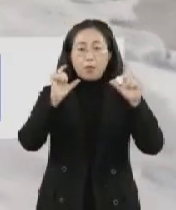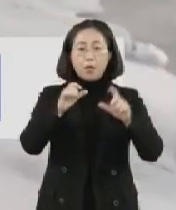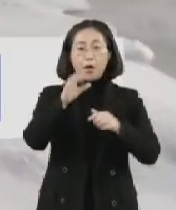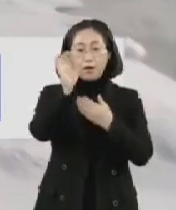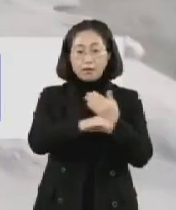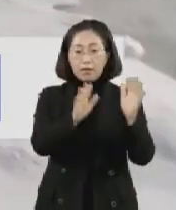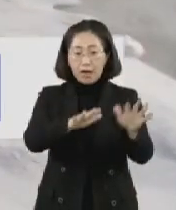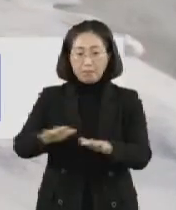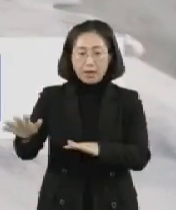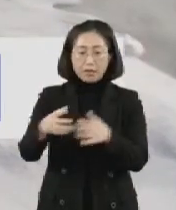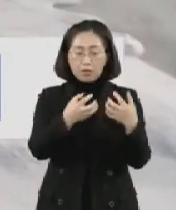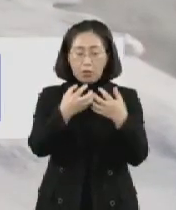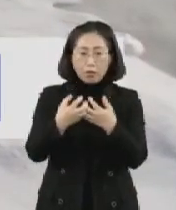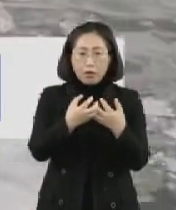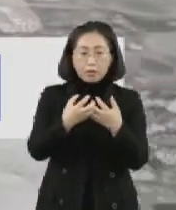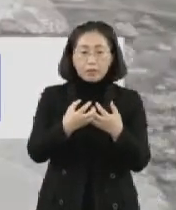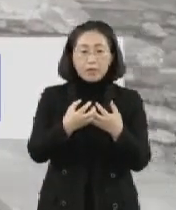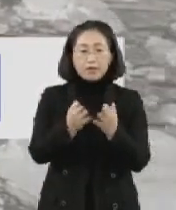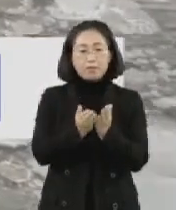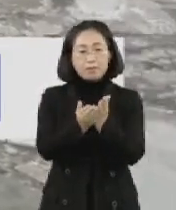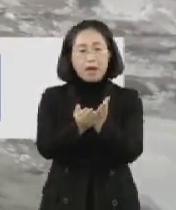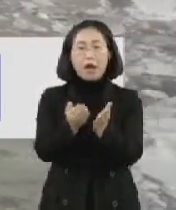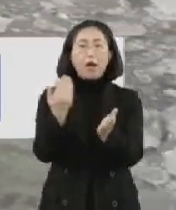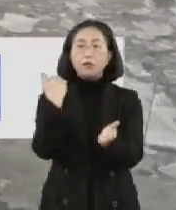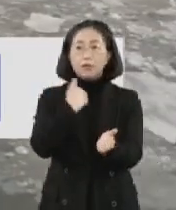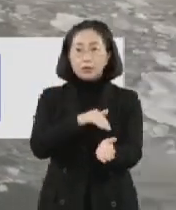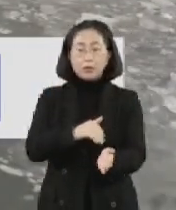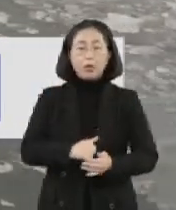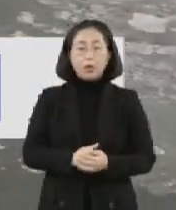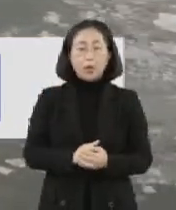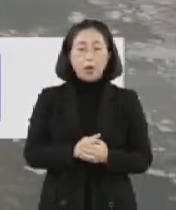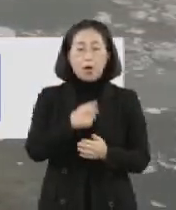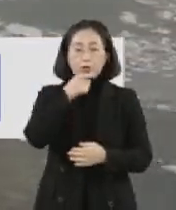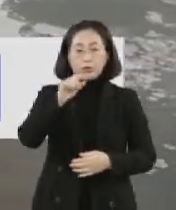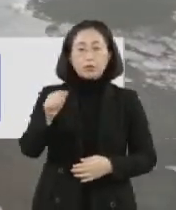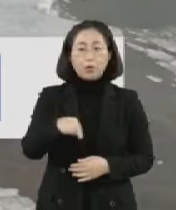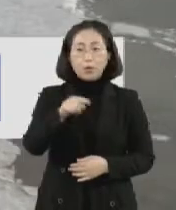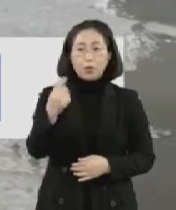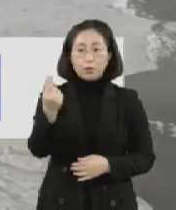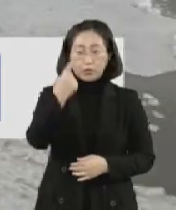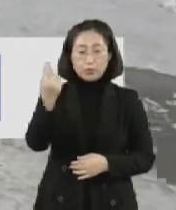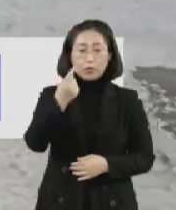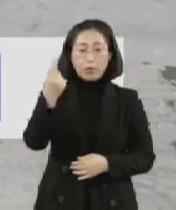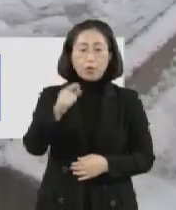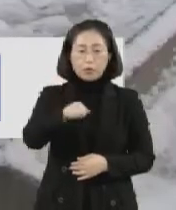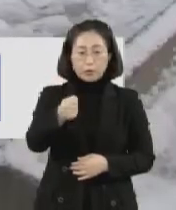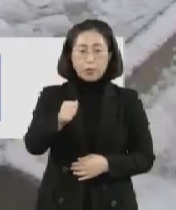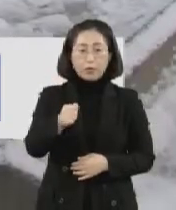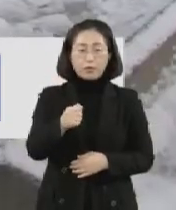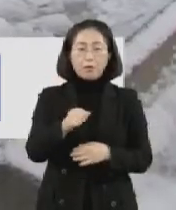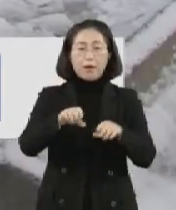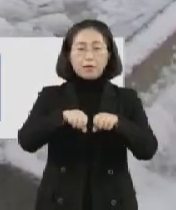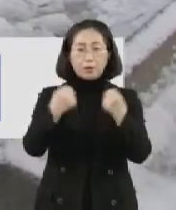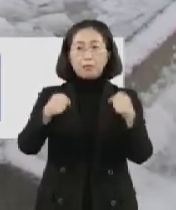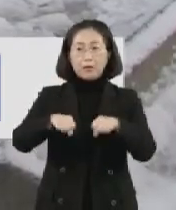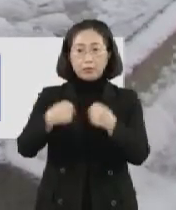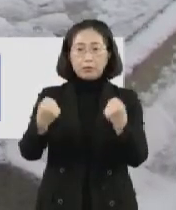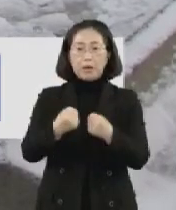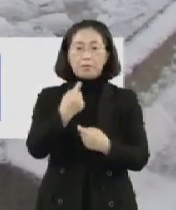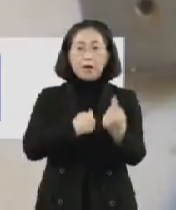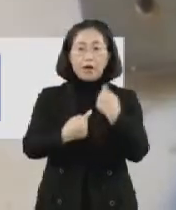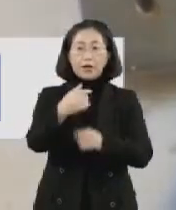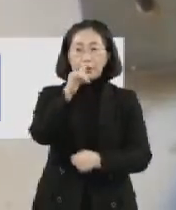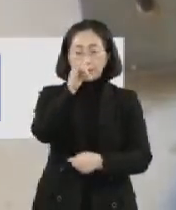앞바다에서 도 결빙 현상으로 항로가 전면 통제 됐고 수도계량기 동파 신고 와 할래 질환자 발생도 잇따랐습니다